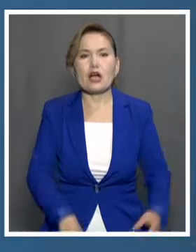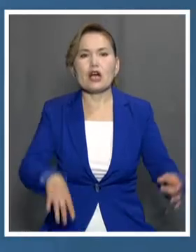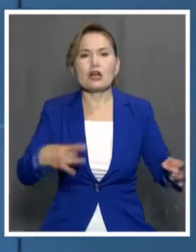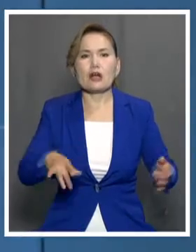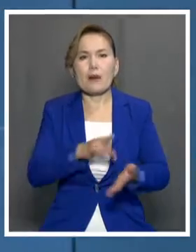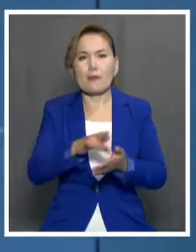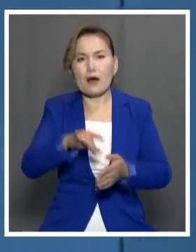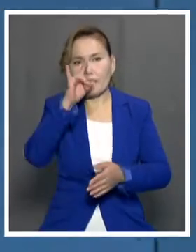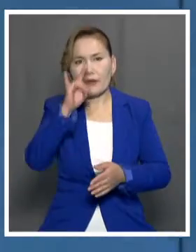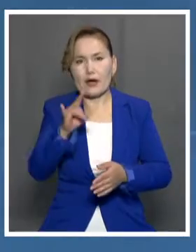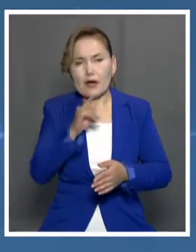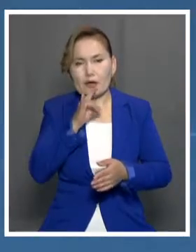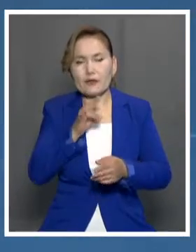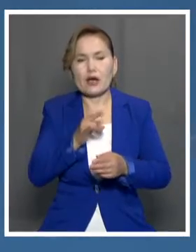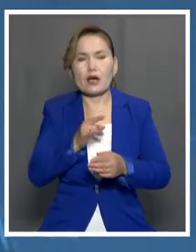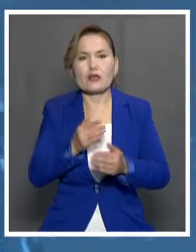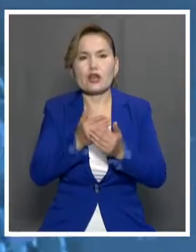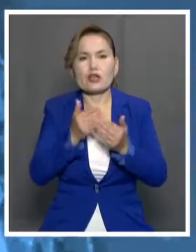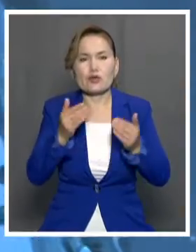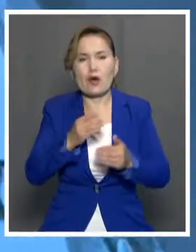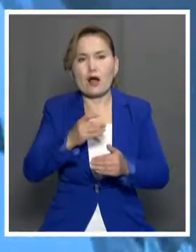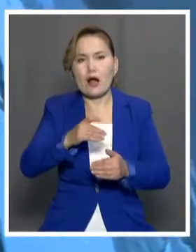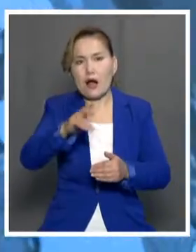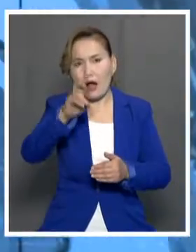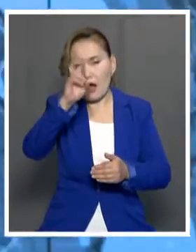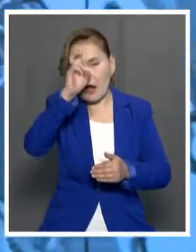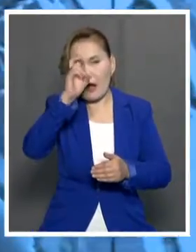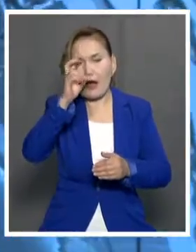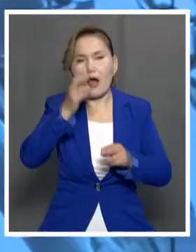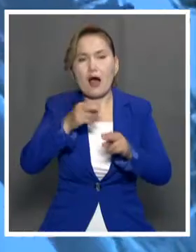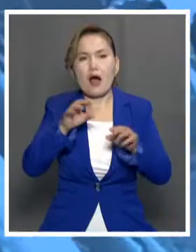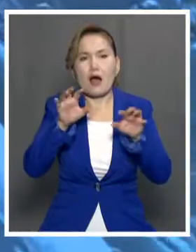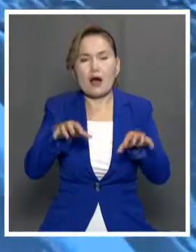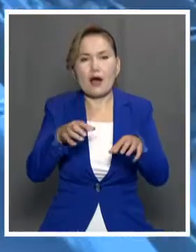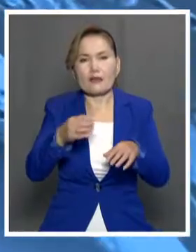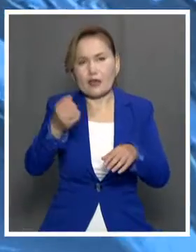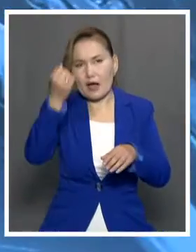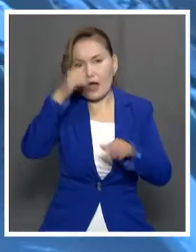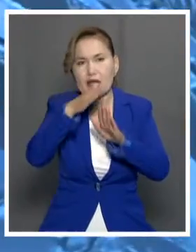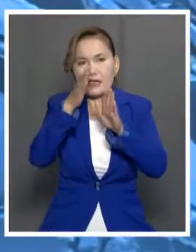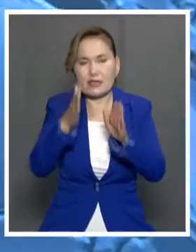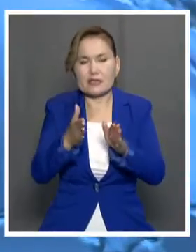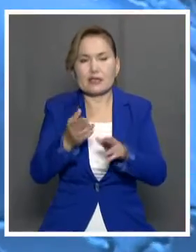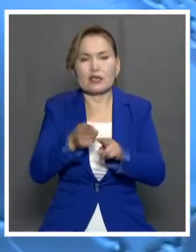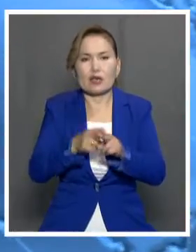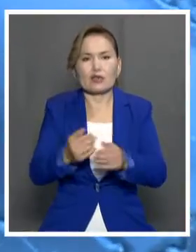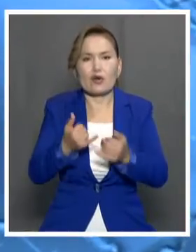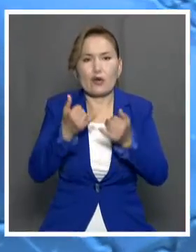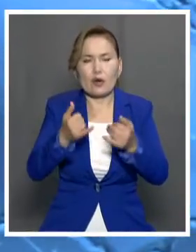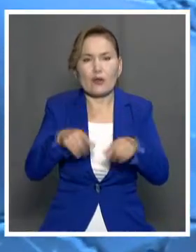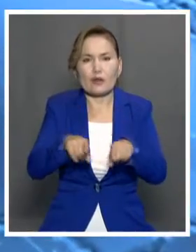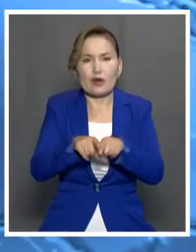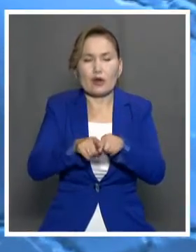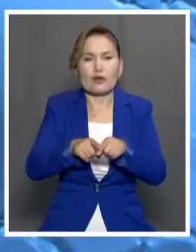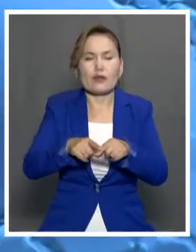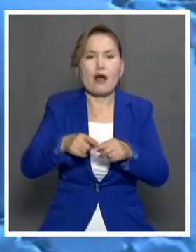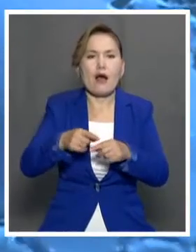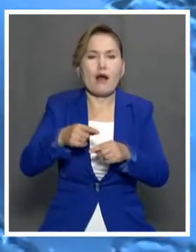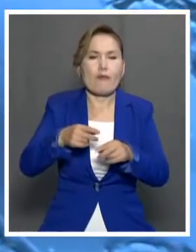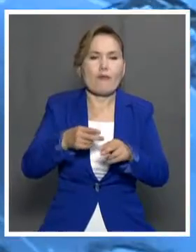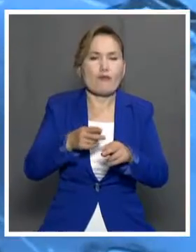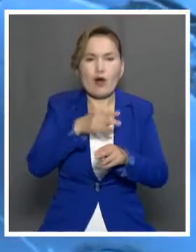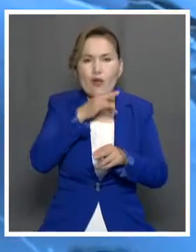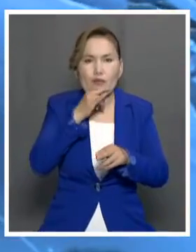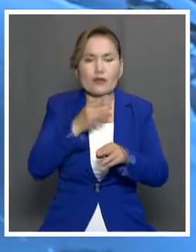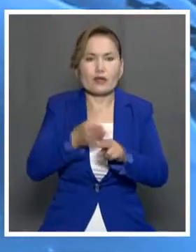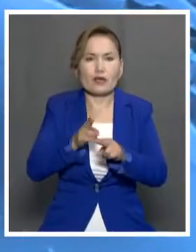Жамбылда қазақтың соңғы ханына қойылған ескерткіш төңірегінде дау толастар емес. Жергілікті жұрт меркідегі монумент Кенесары ханды мадақтау емес, мазақ ету